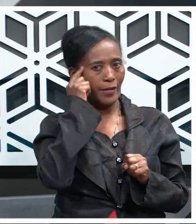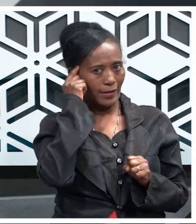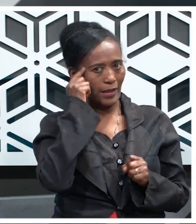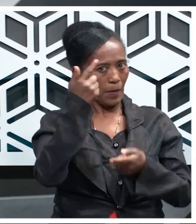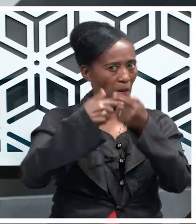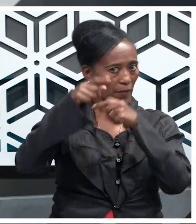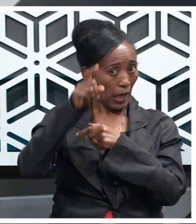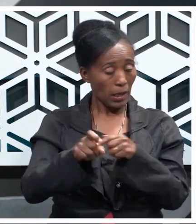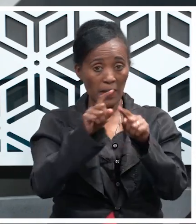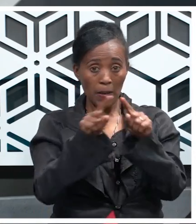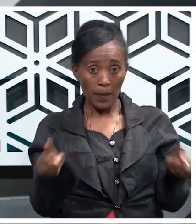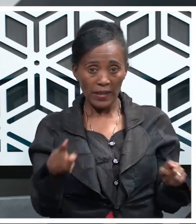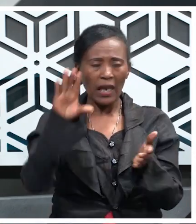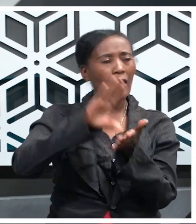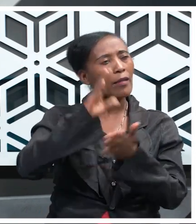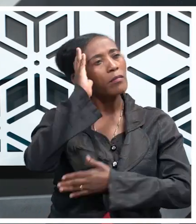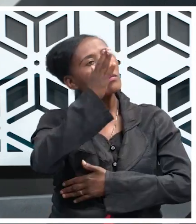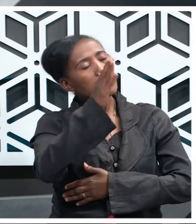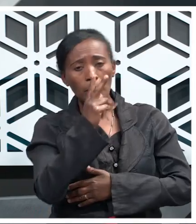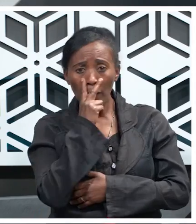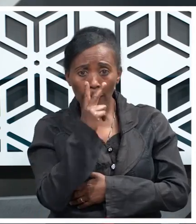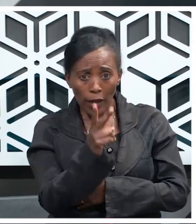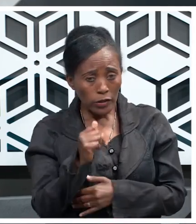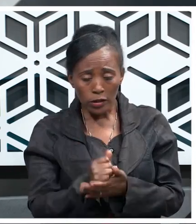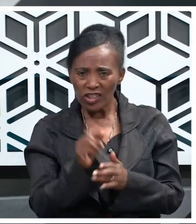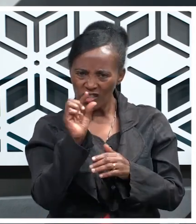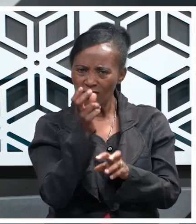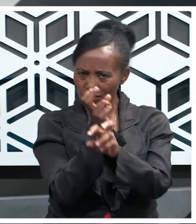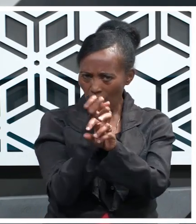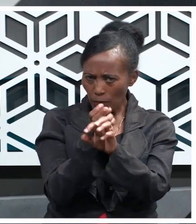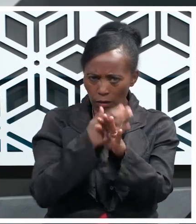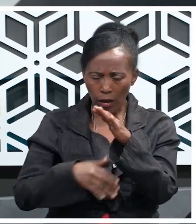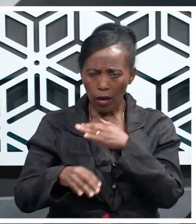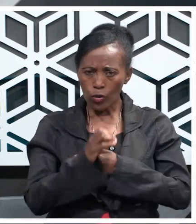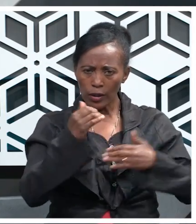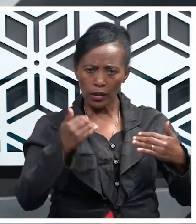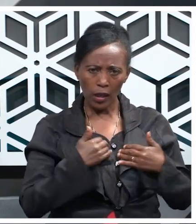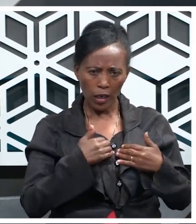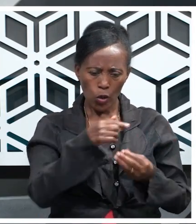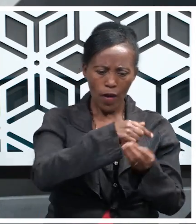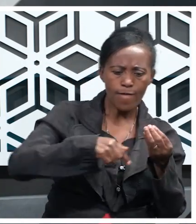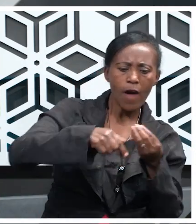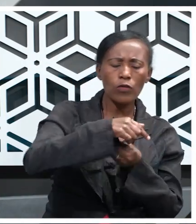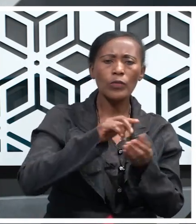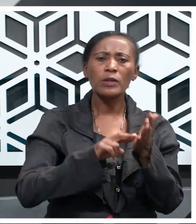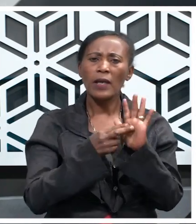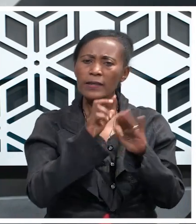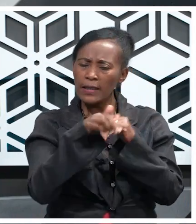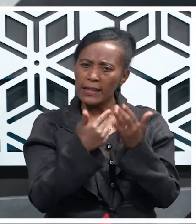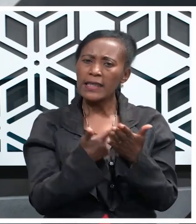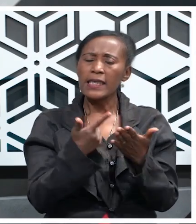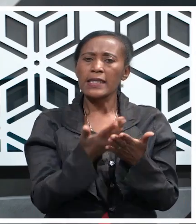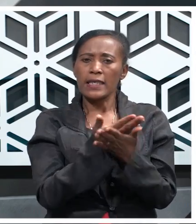የሚለው አስተሳሰብ መምጣት አለበት በተለይ ገጠሩ አካባቢ ብትሄጂ ትንሽ ይከብዳል አካል ጉዳተኞች ያለው ኢንቫይሮንመንት